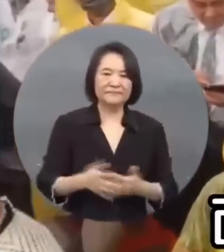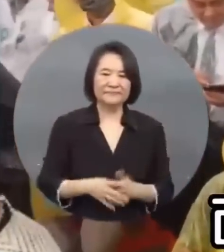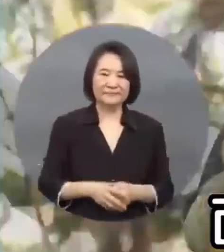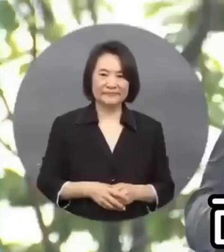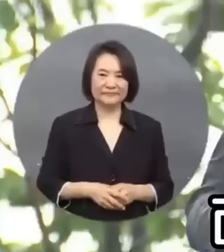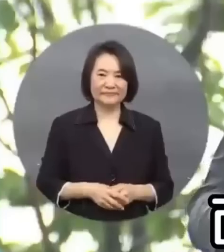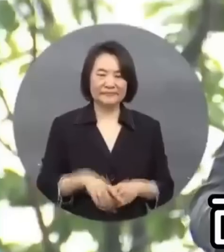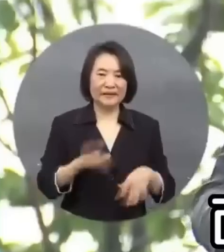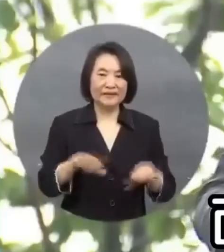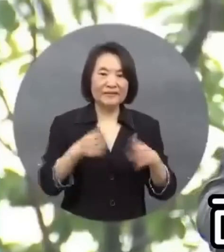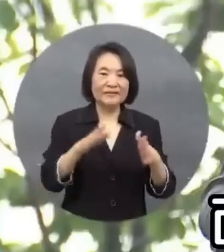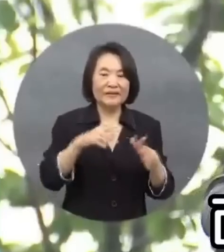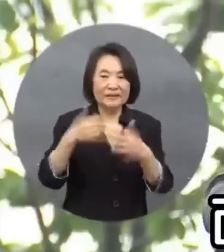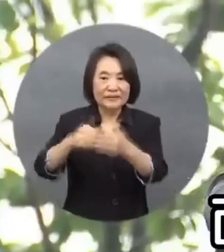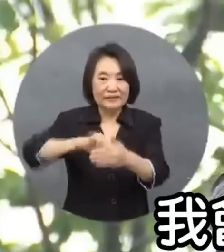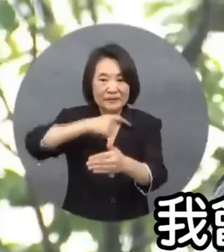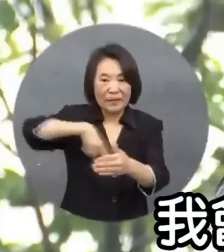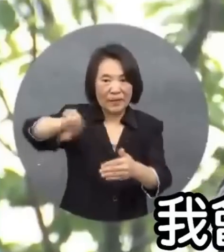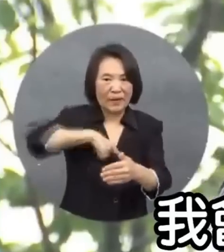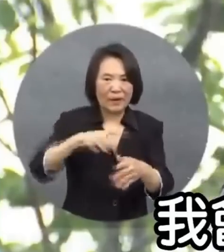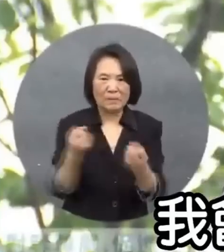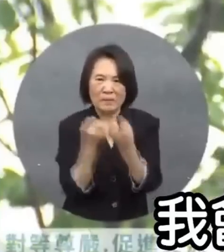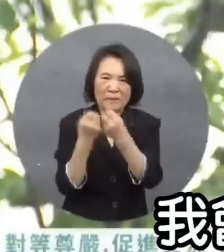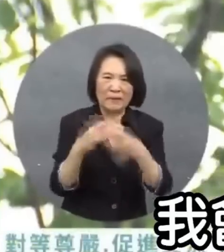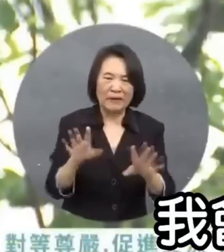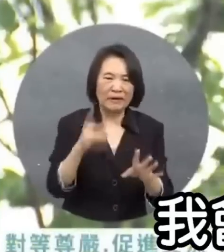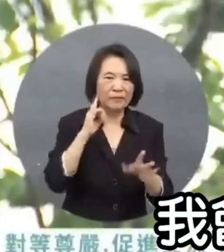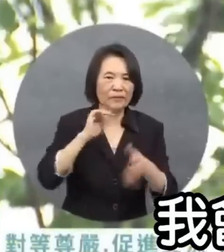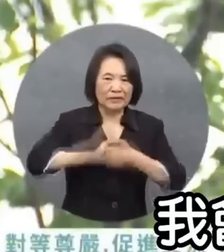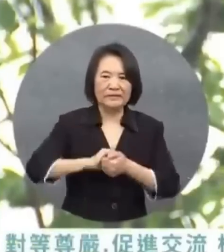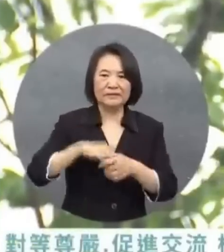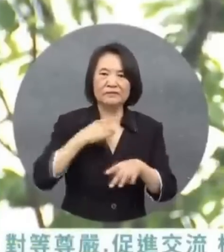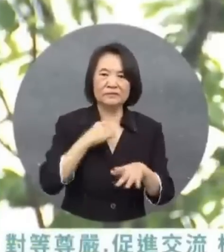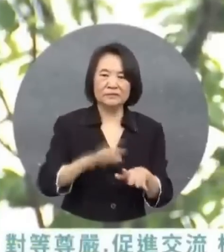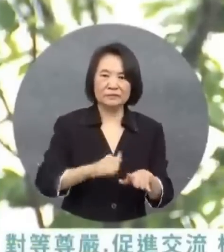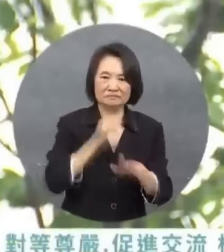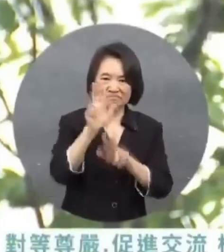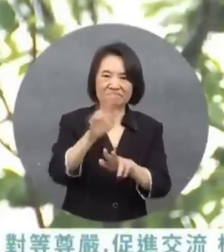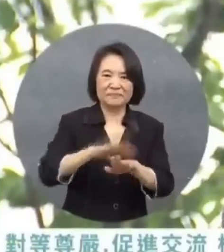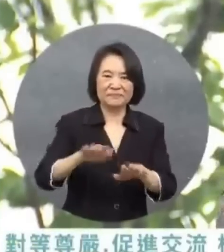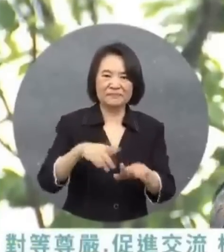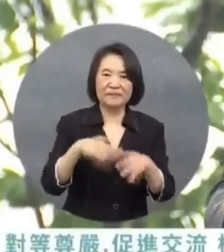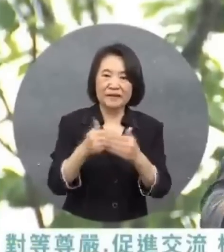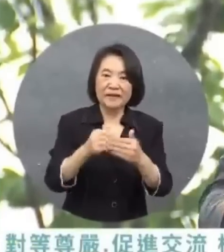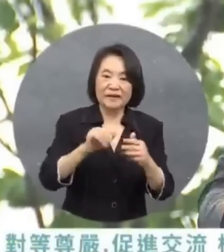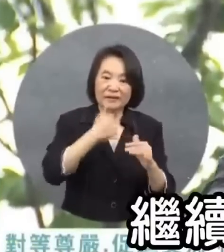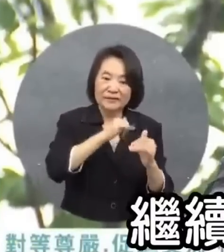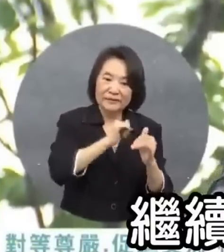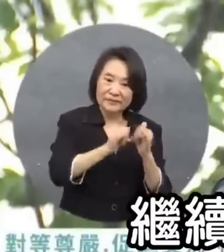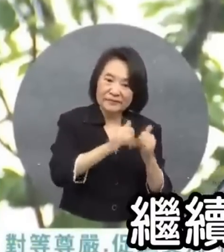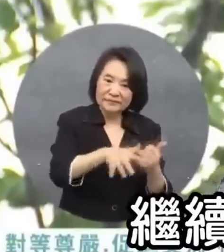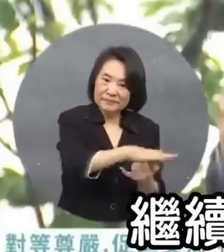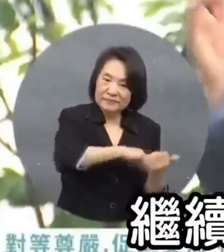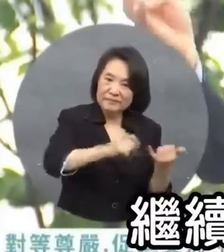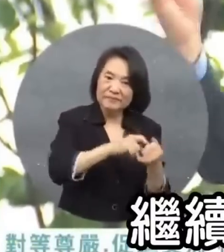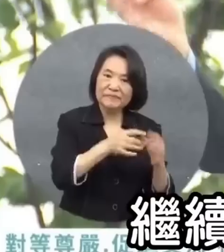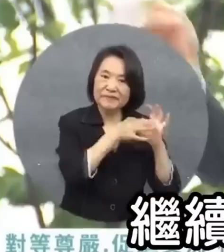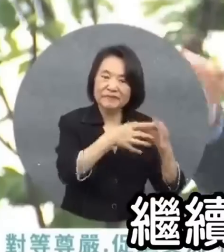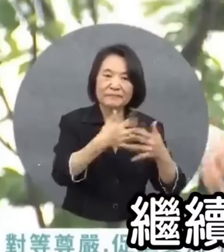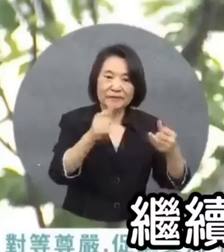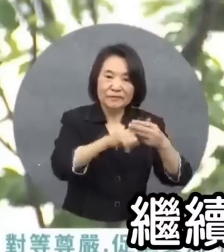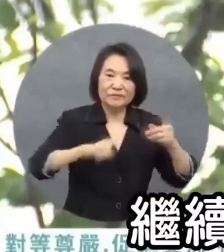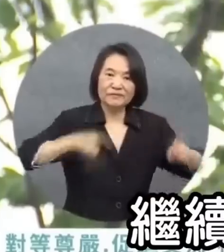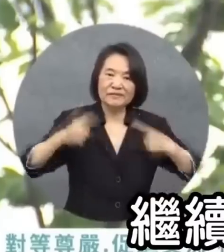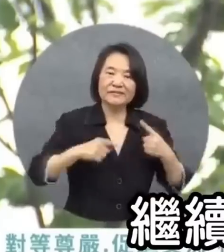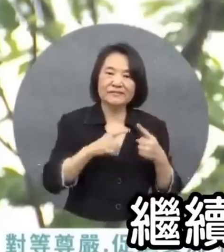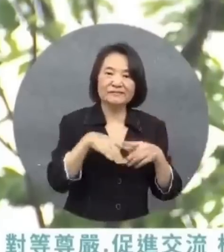面对台海紧张形势，我会务实处理两岸问题，在确保全体国人继续享有民主自由